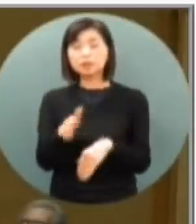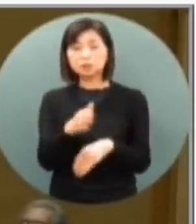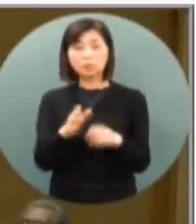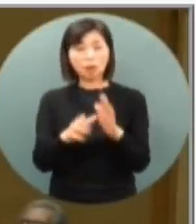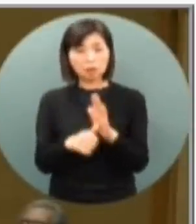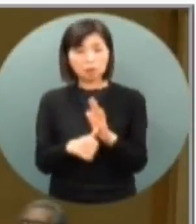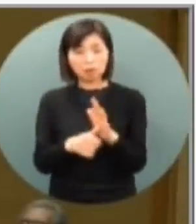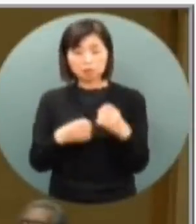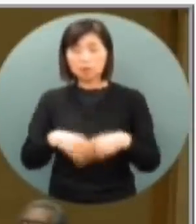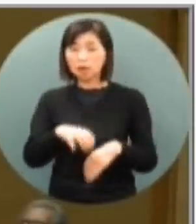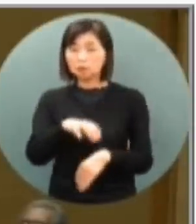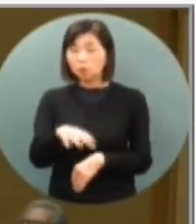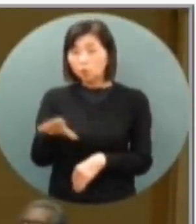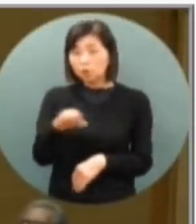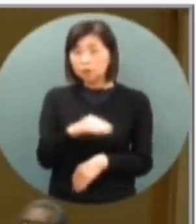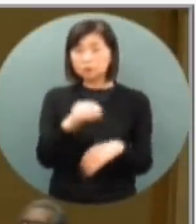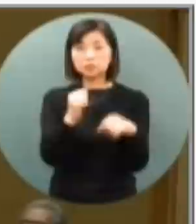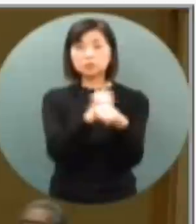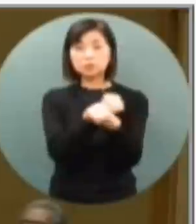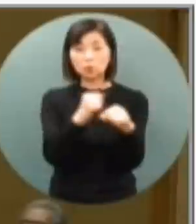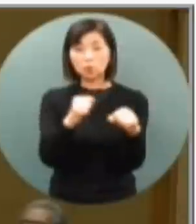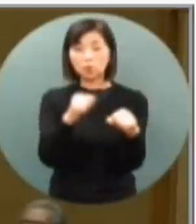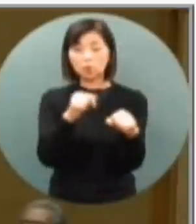を職員が行って